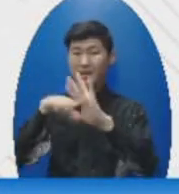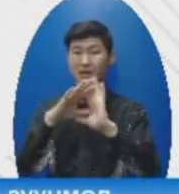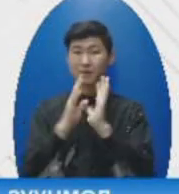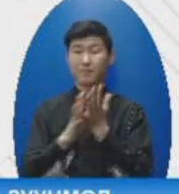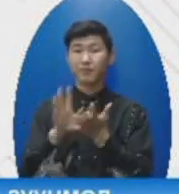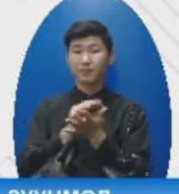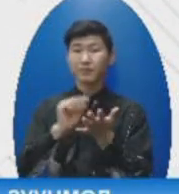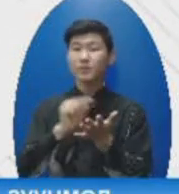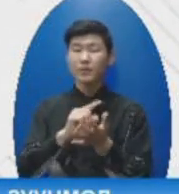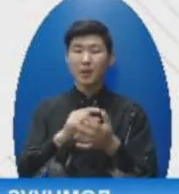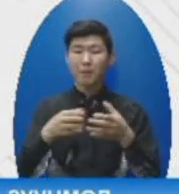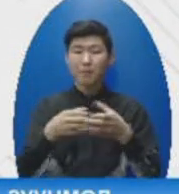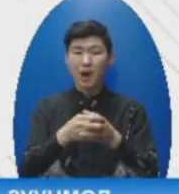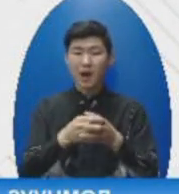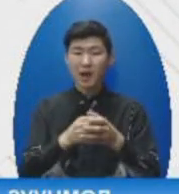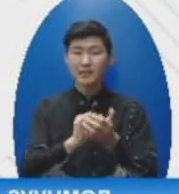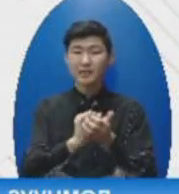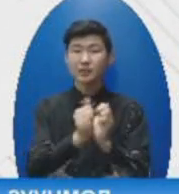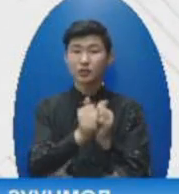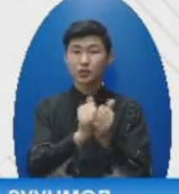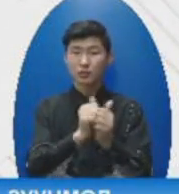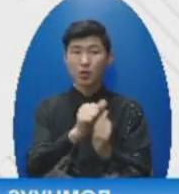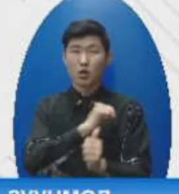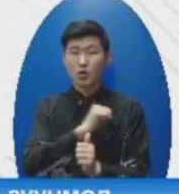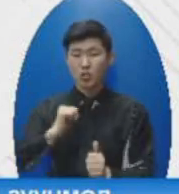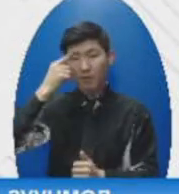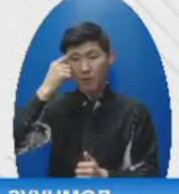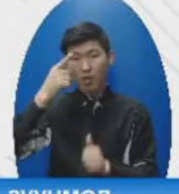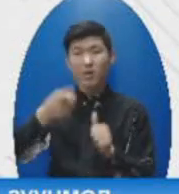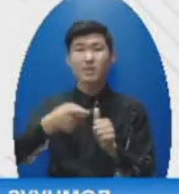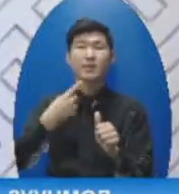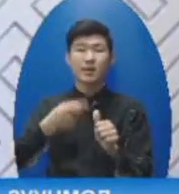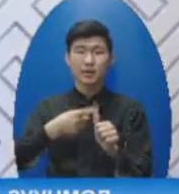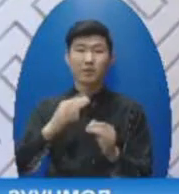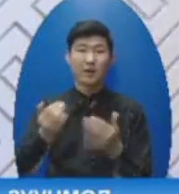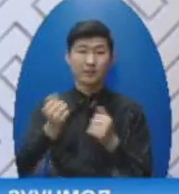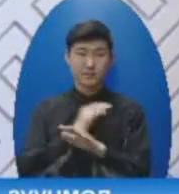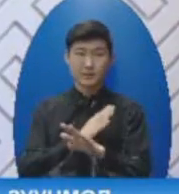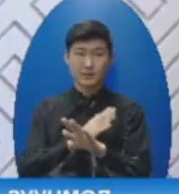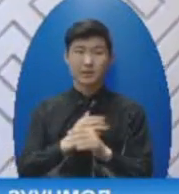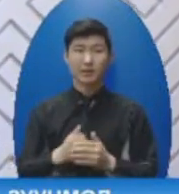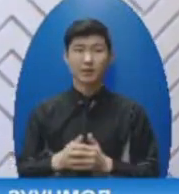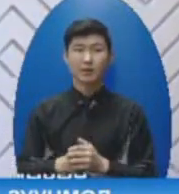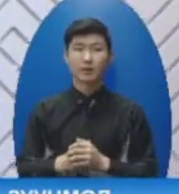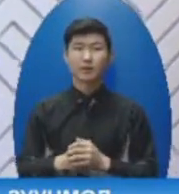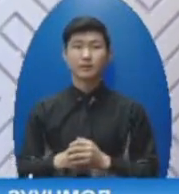багийн спортоор бас өөр юм гэсэн монгол гэсэн нэртэй олсон.